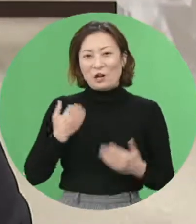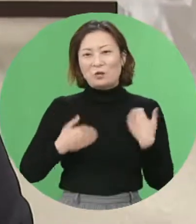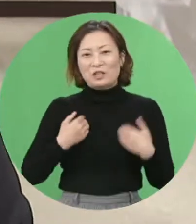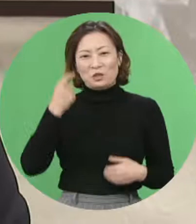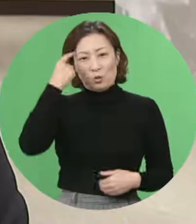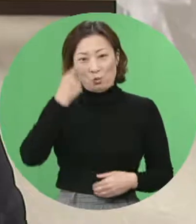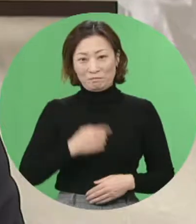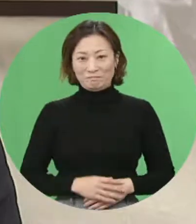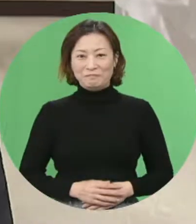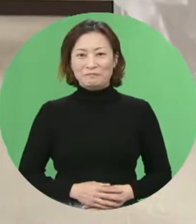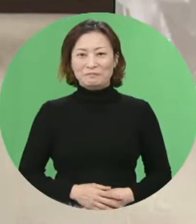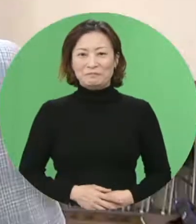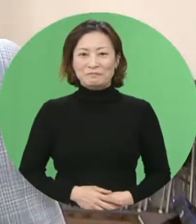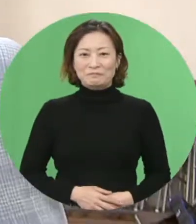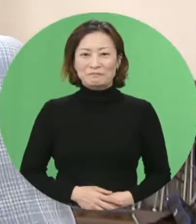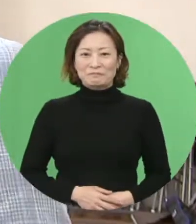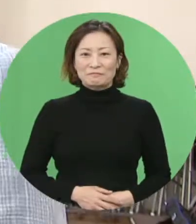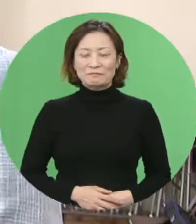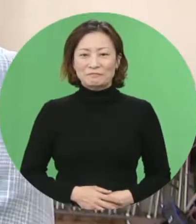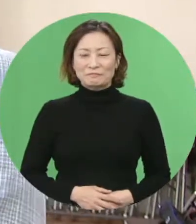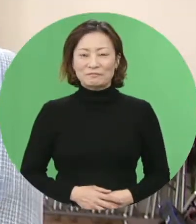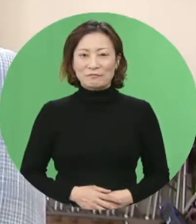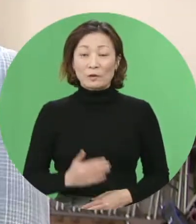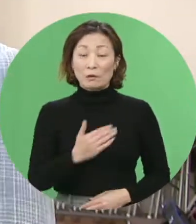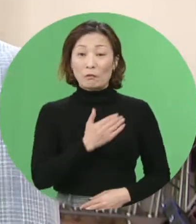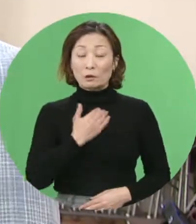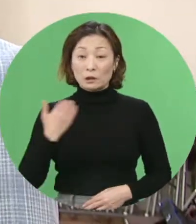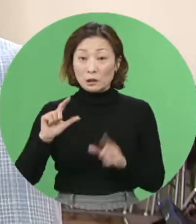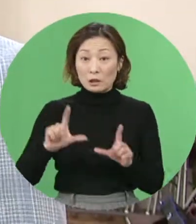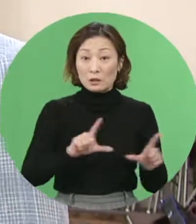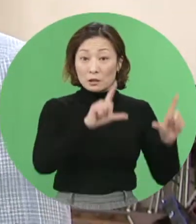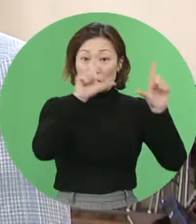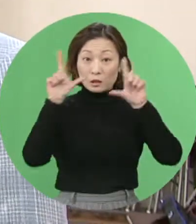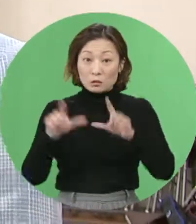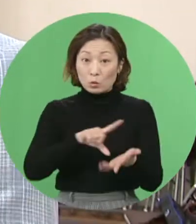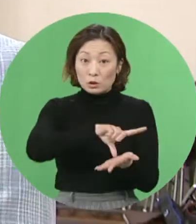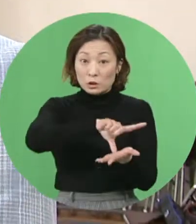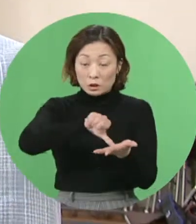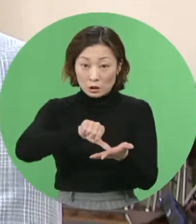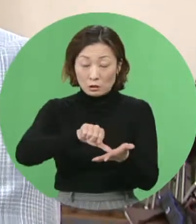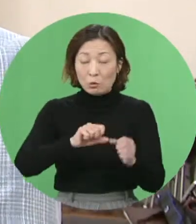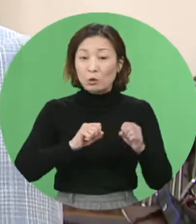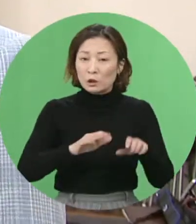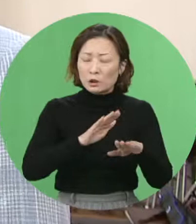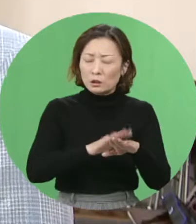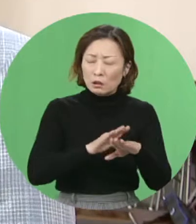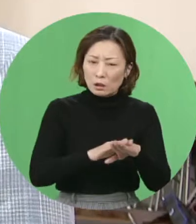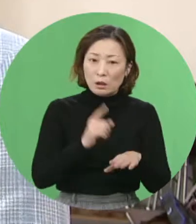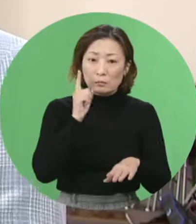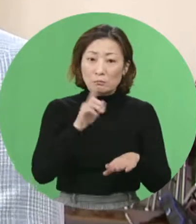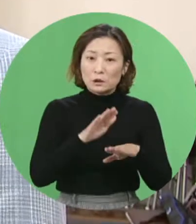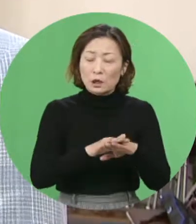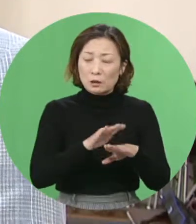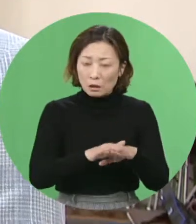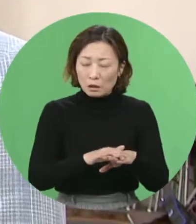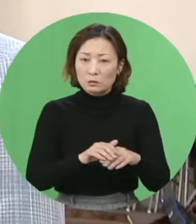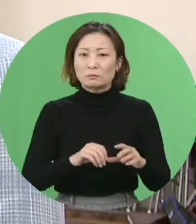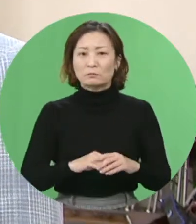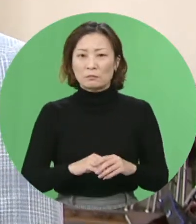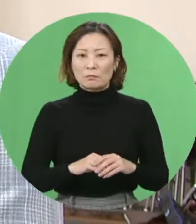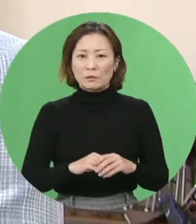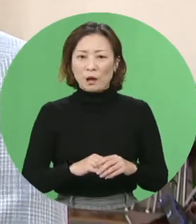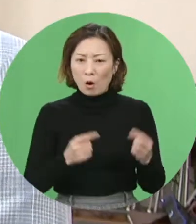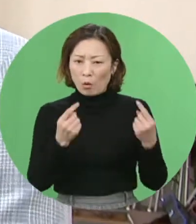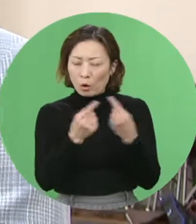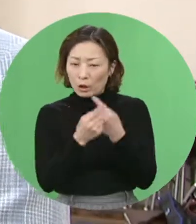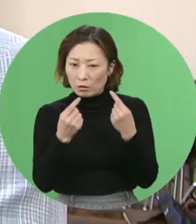しいなと思ってます。 我々が住んでる地域にもやり方見方によってはこんな風なです